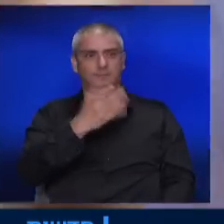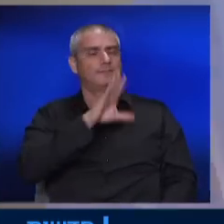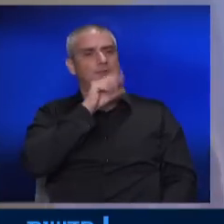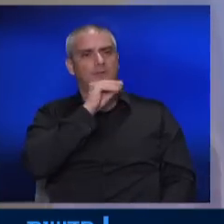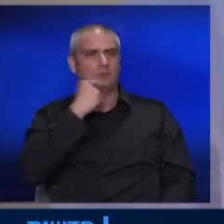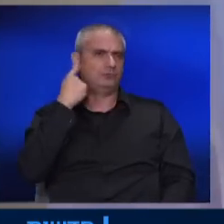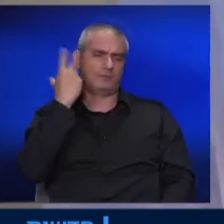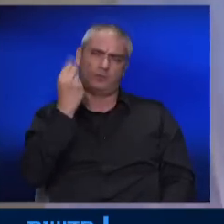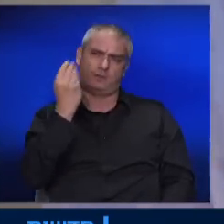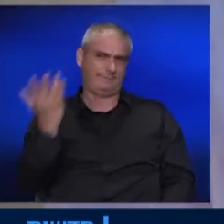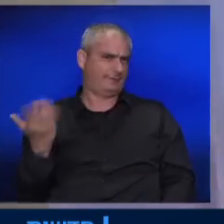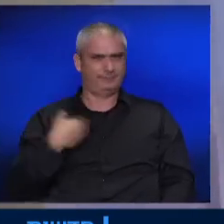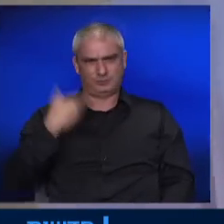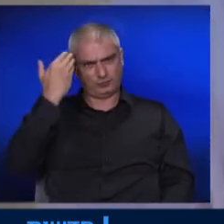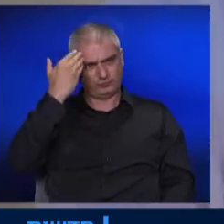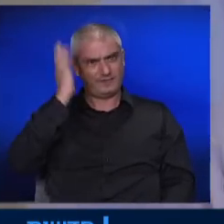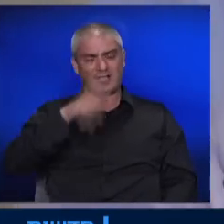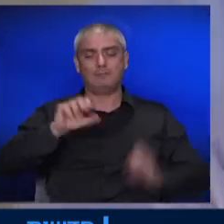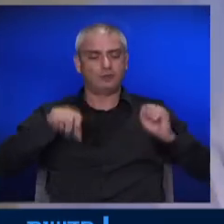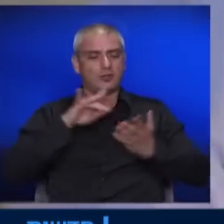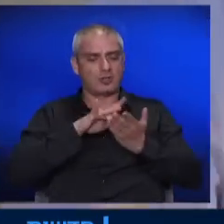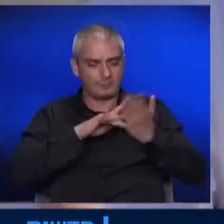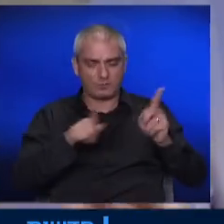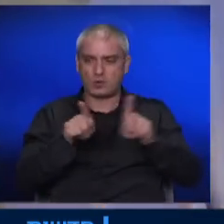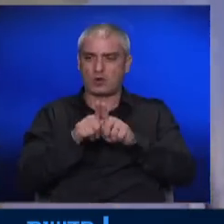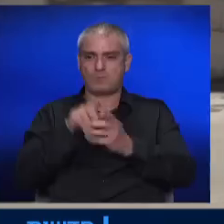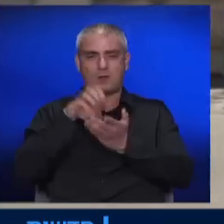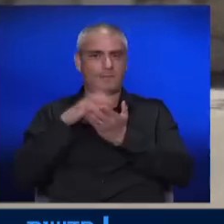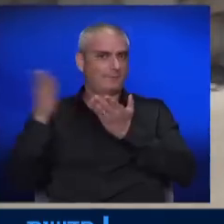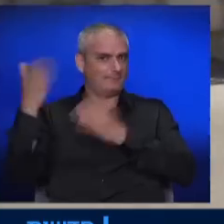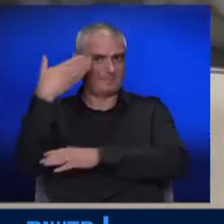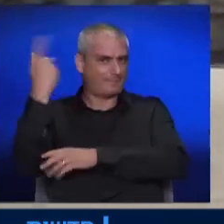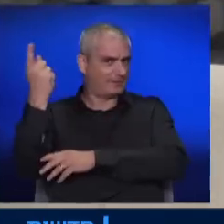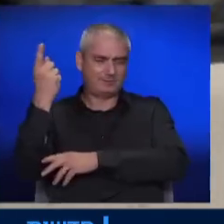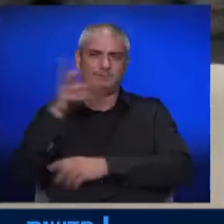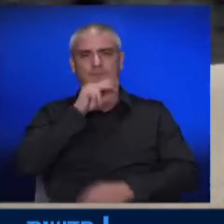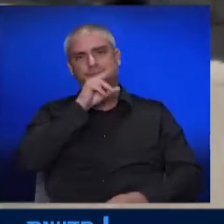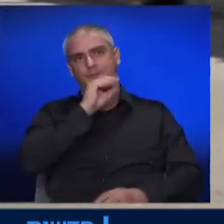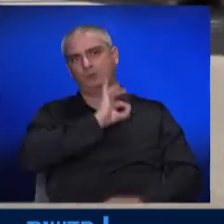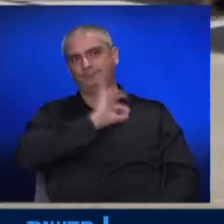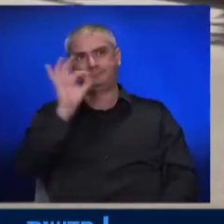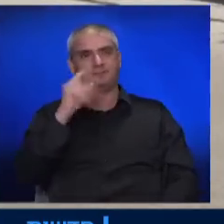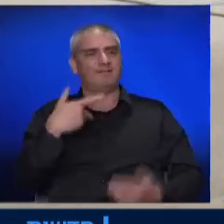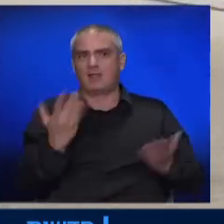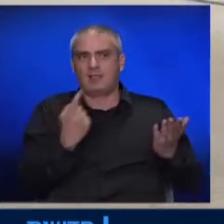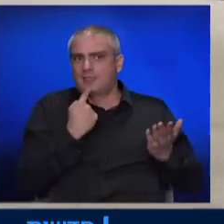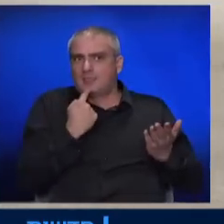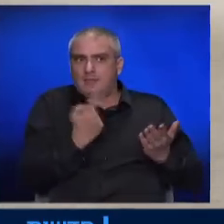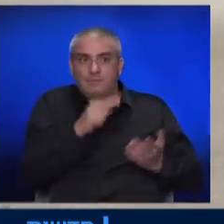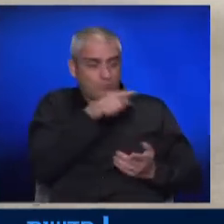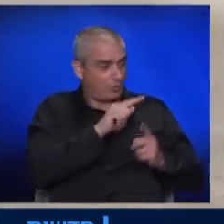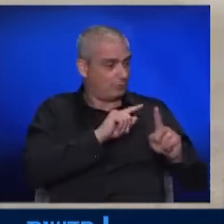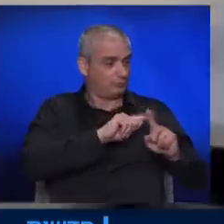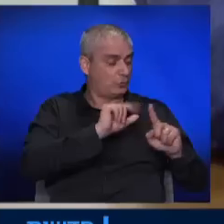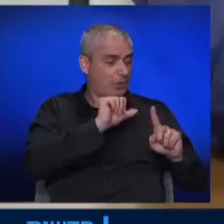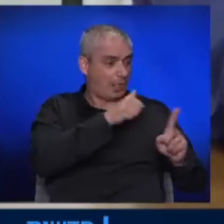חושב שגם בשלטון המקומי כמו בשלטון המרכזי מצטיינים בדיבורים. אין שום טעם שפה יהיה א' ושם יהיה ב'. זה